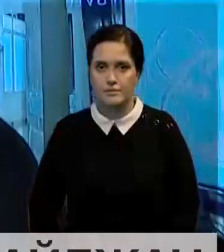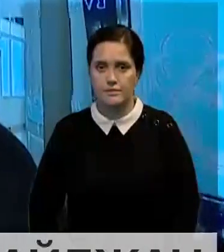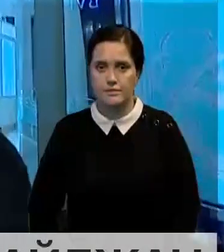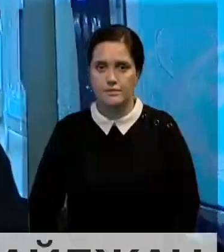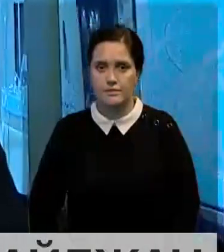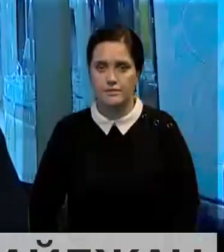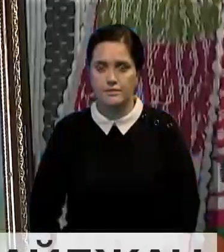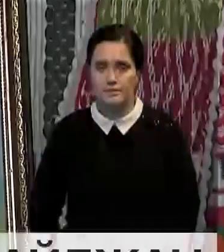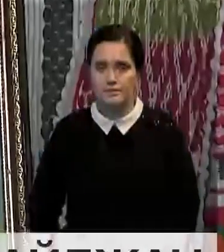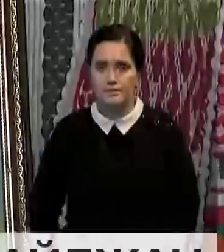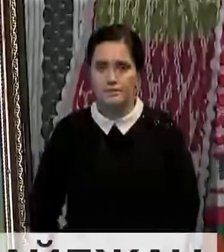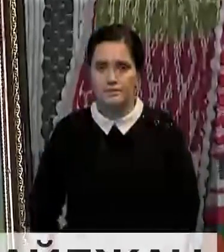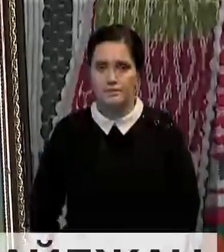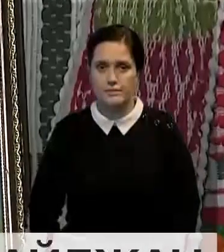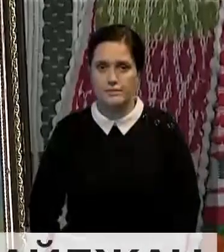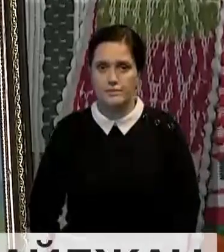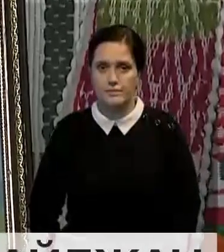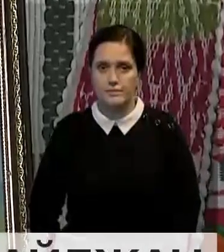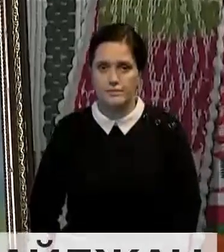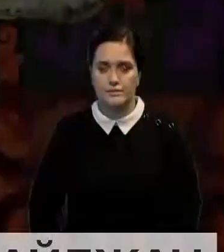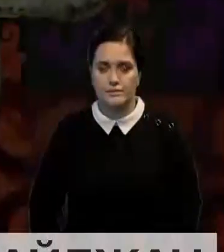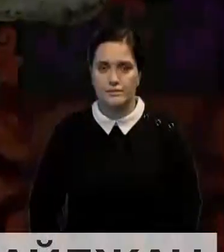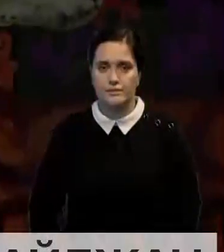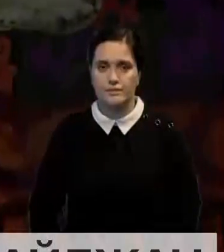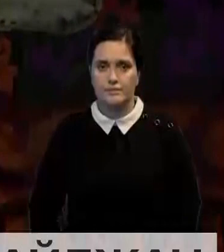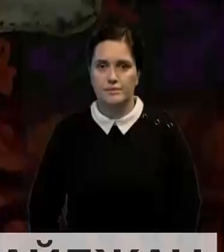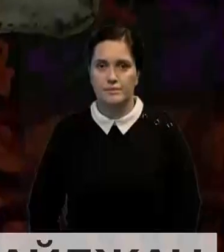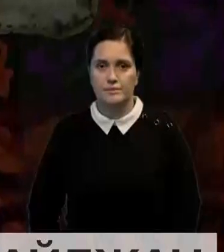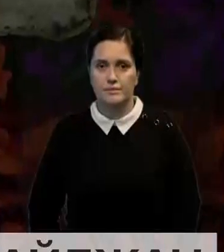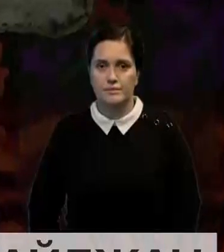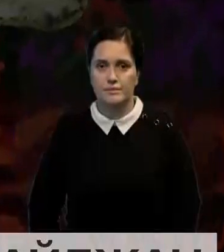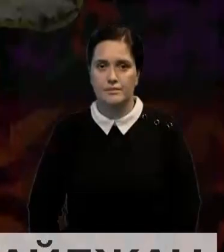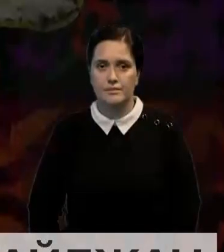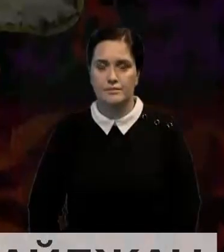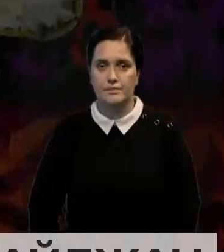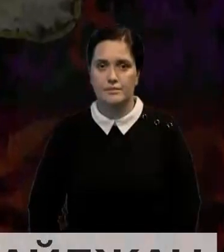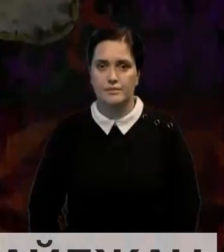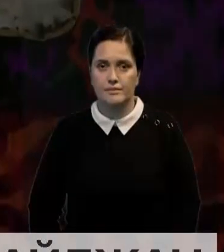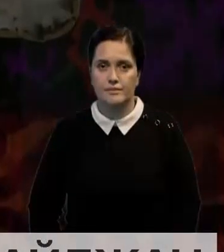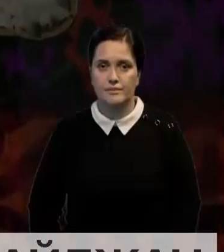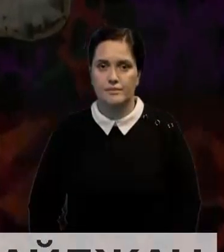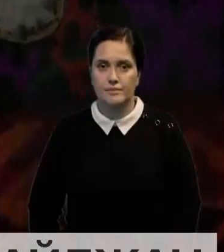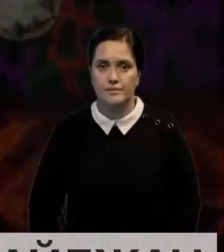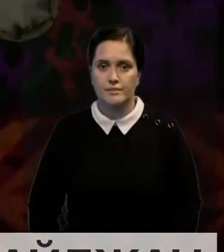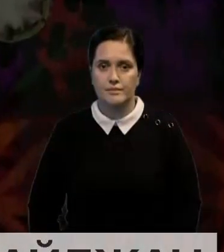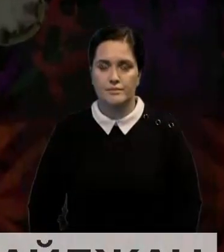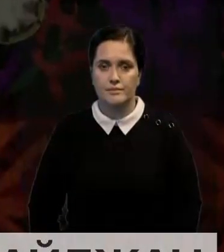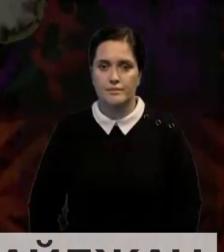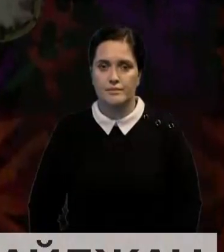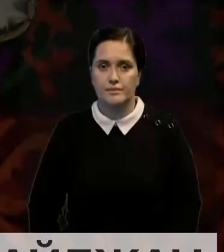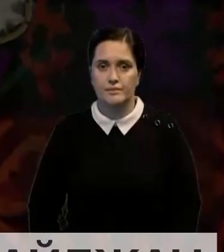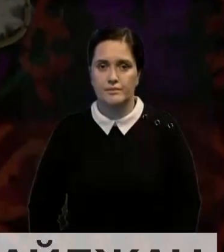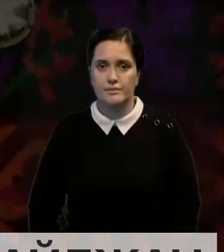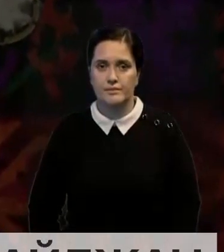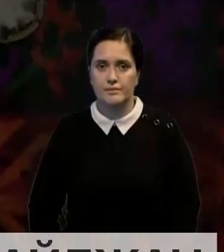курсыз үйренгемін. Әттен ой, әттен ой, дүние неткен тәттен ой, жарасқанды қойнайды ой, дән